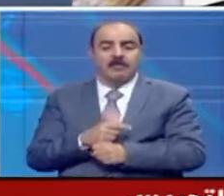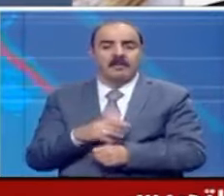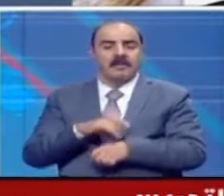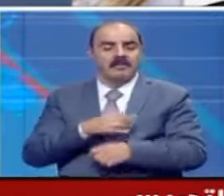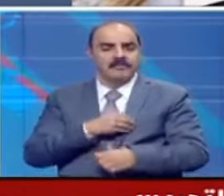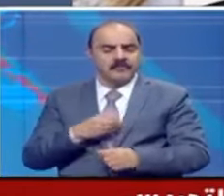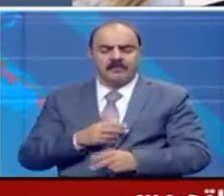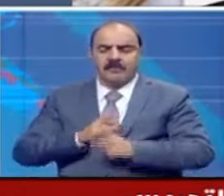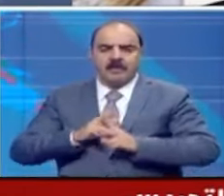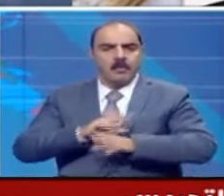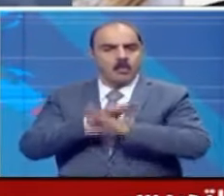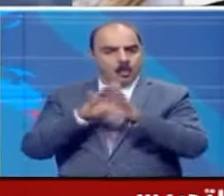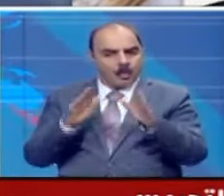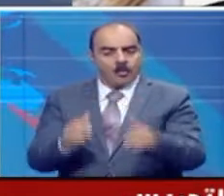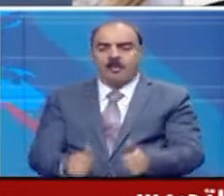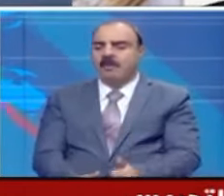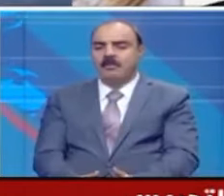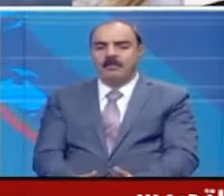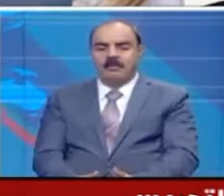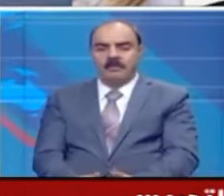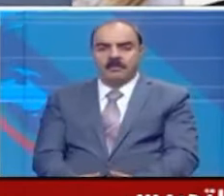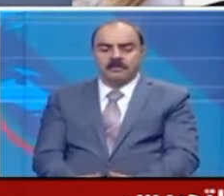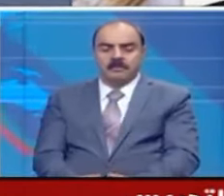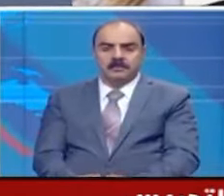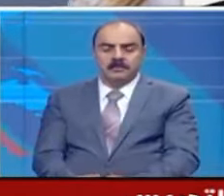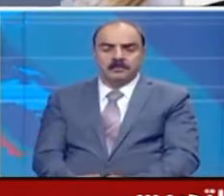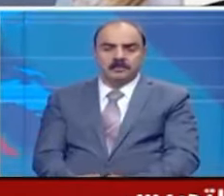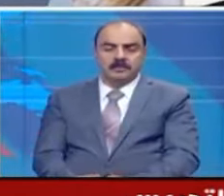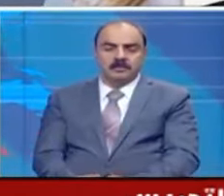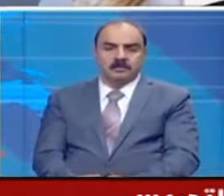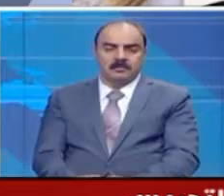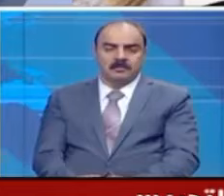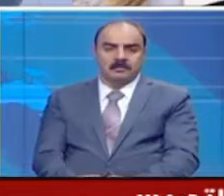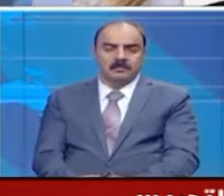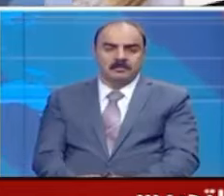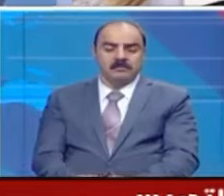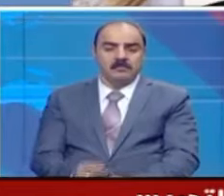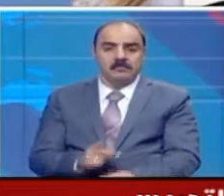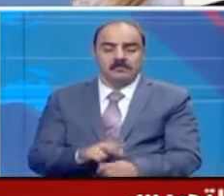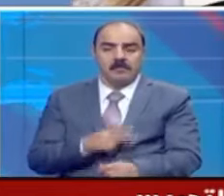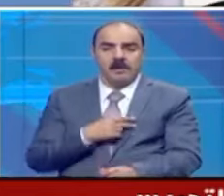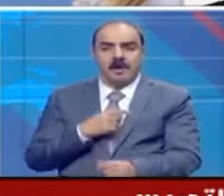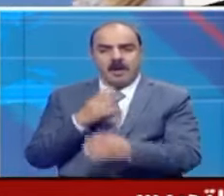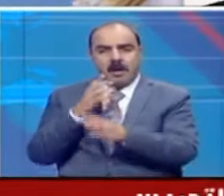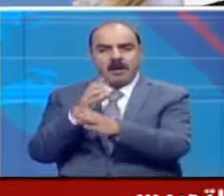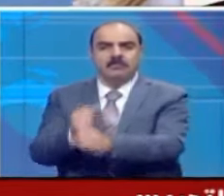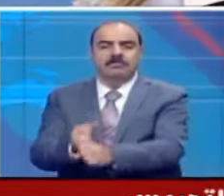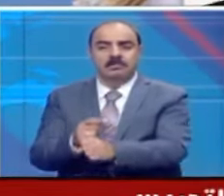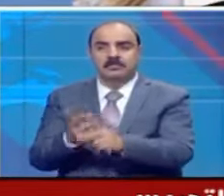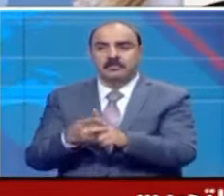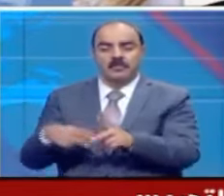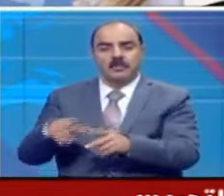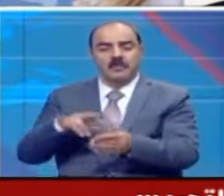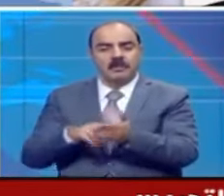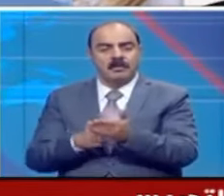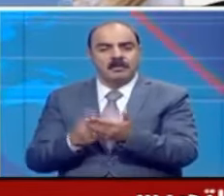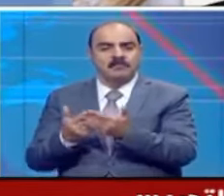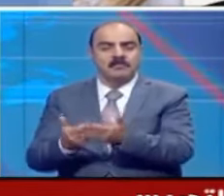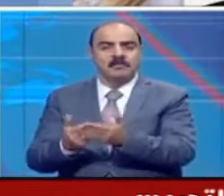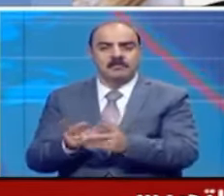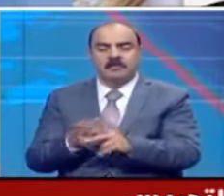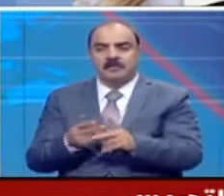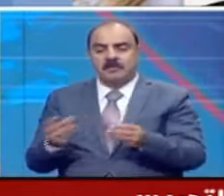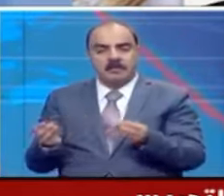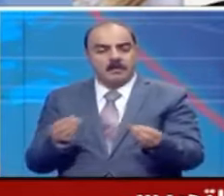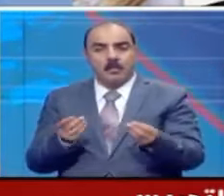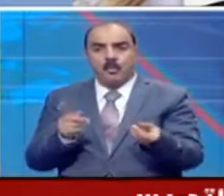أو غيره، دي كلها تأتي من خلال أنه عايز تحافظ على قدرة المواطن في أنه يفي